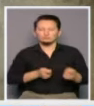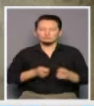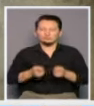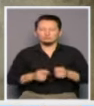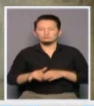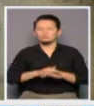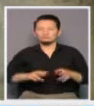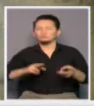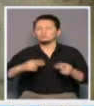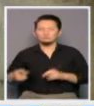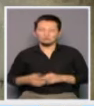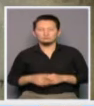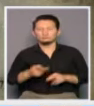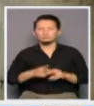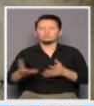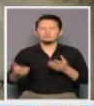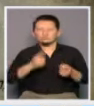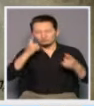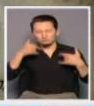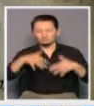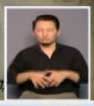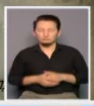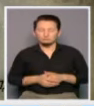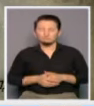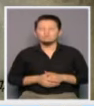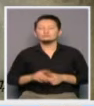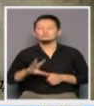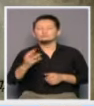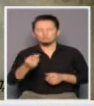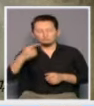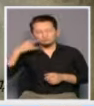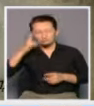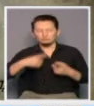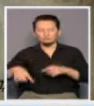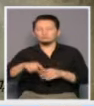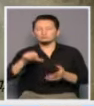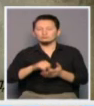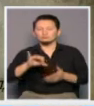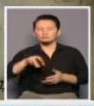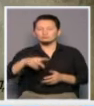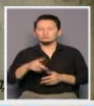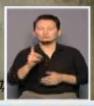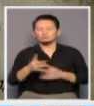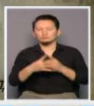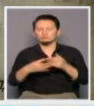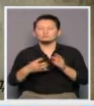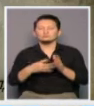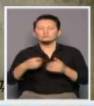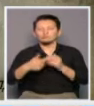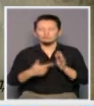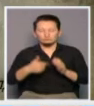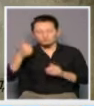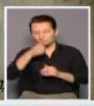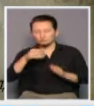на народную, которая была принята решением съезда. На первом общеказахском съезде, прошедшем в июле 1917 года,